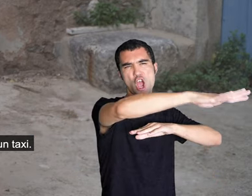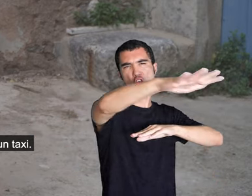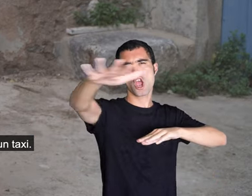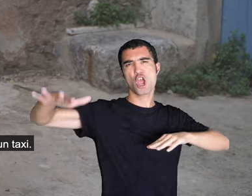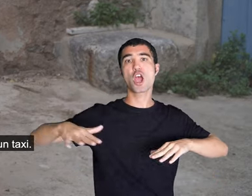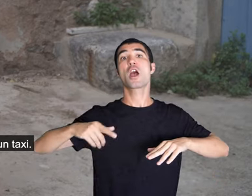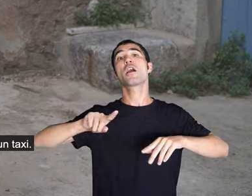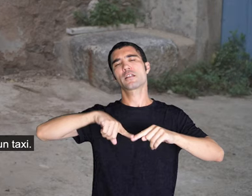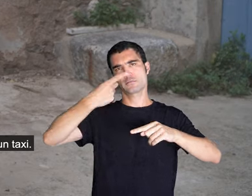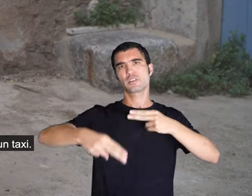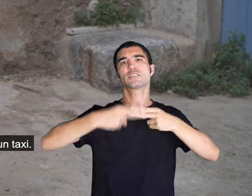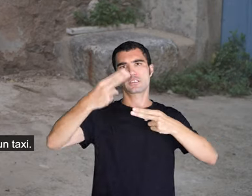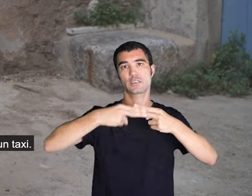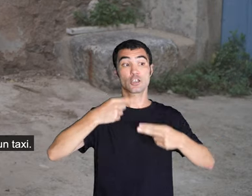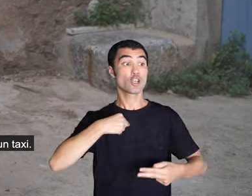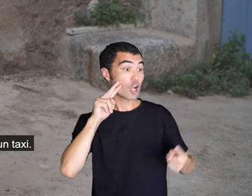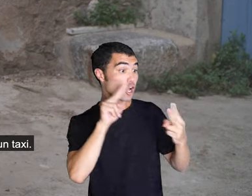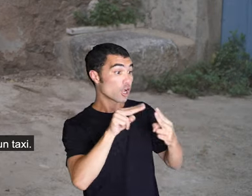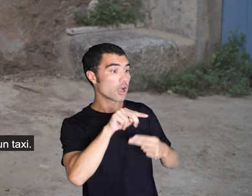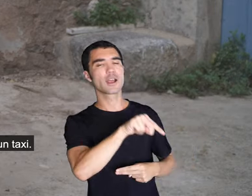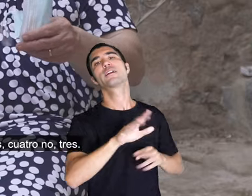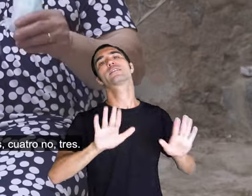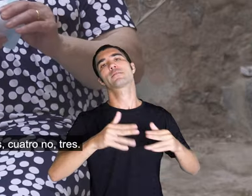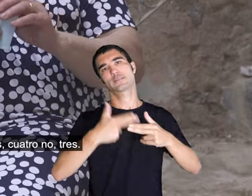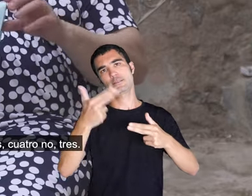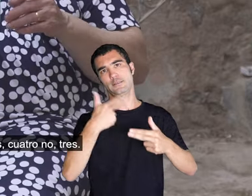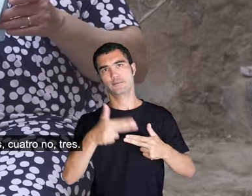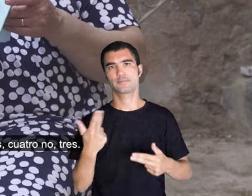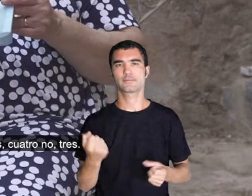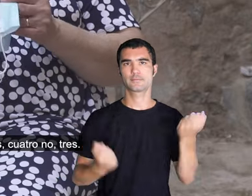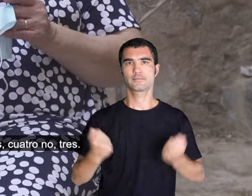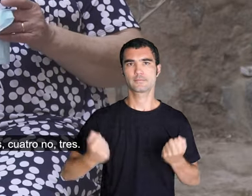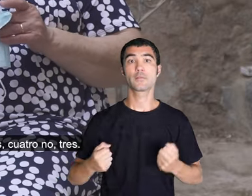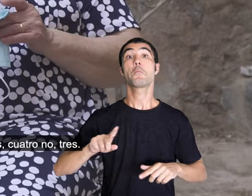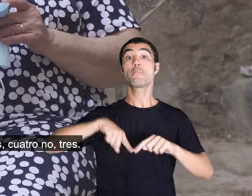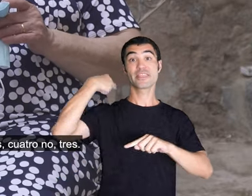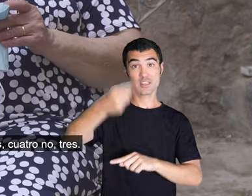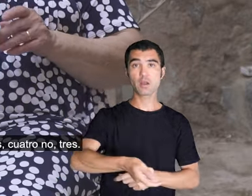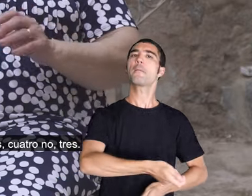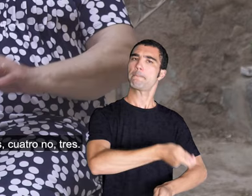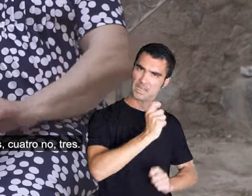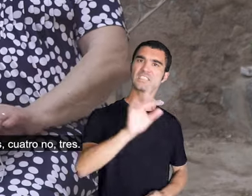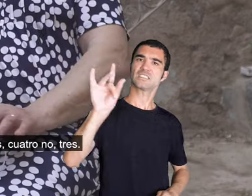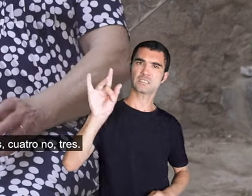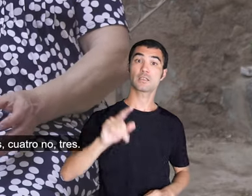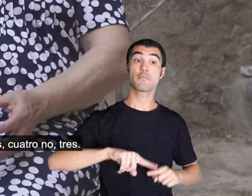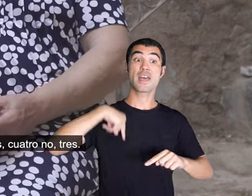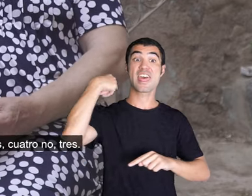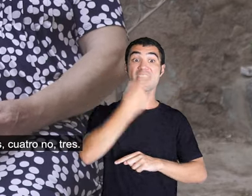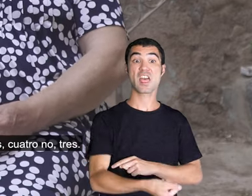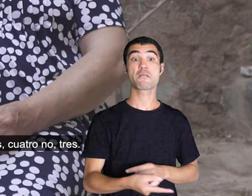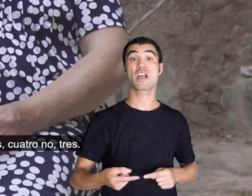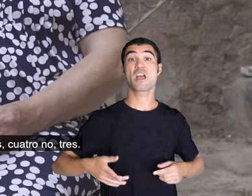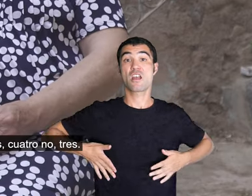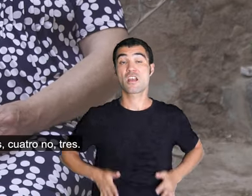pallesia. Però ell, quan jo el vaig conèixer, tenia un taxi. El que després sí que va fer de pescador. Perquè després, quan tenien ja